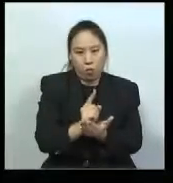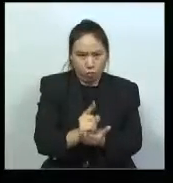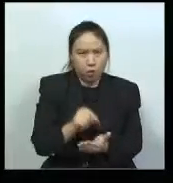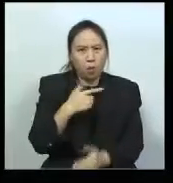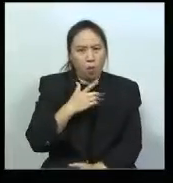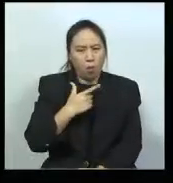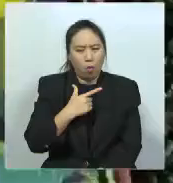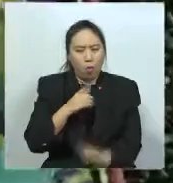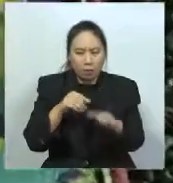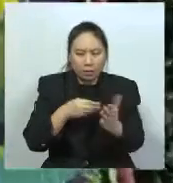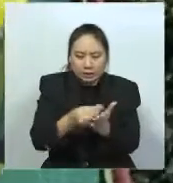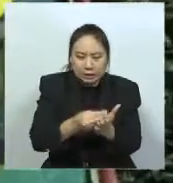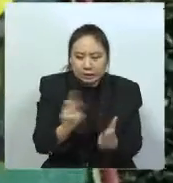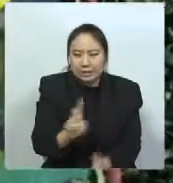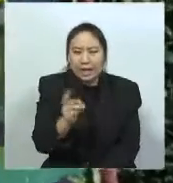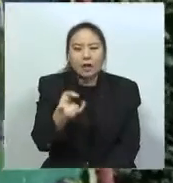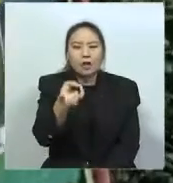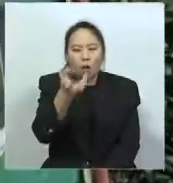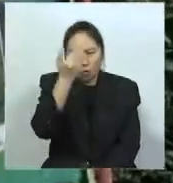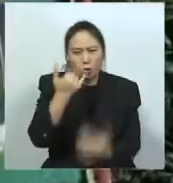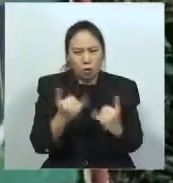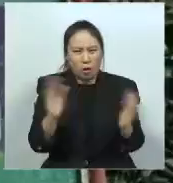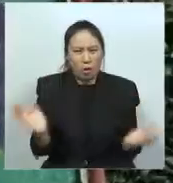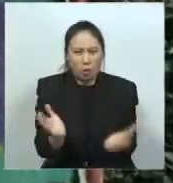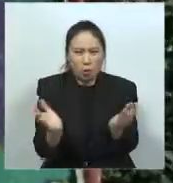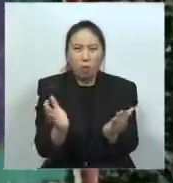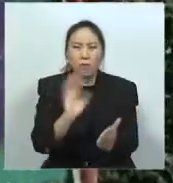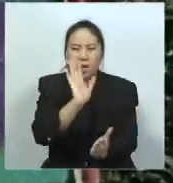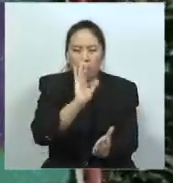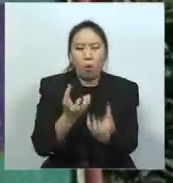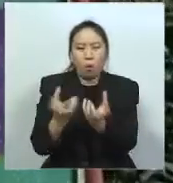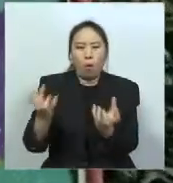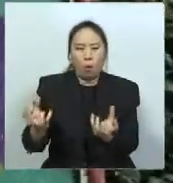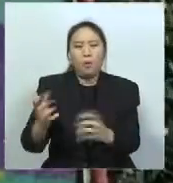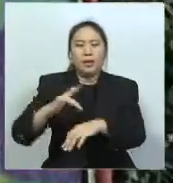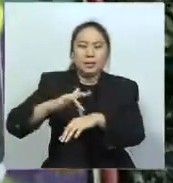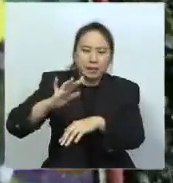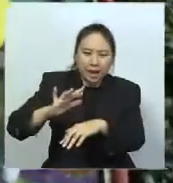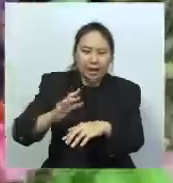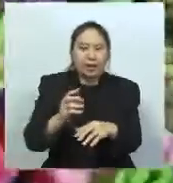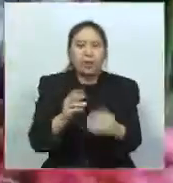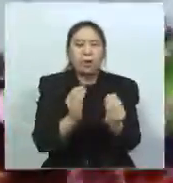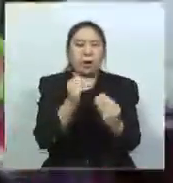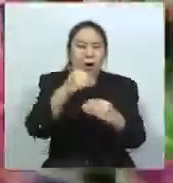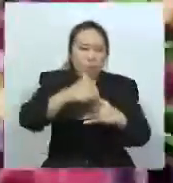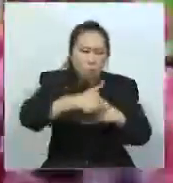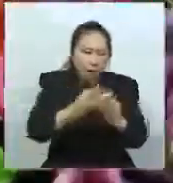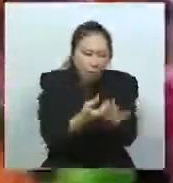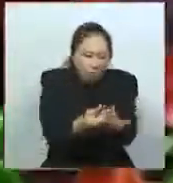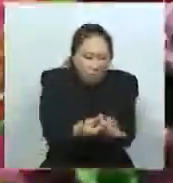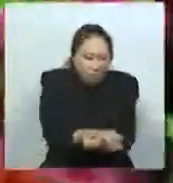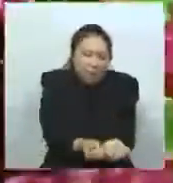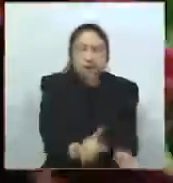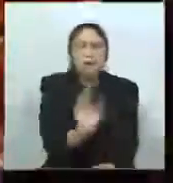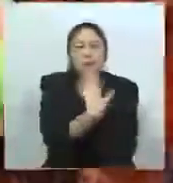ยมนำมาลงน้อยลงน ะ เอามาลอยน้อยลงเพราะว่ารณรงค์กันนะคะให้ใช้วัสดุที่เก็บง่ายไม่ละลายน้ำไม่ทำให้น้ำเน่าเสีย